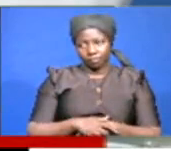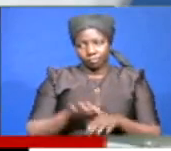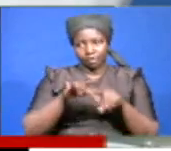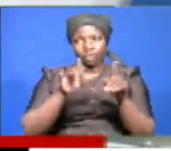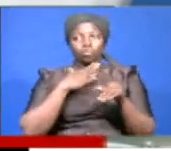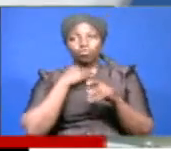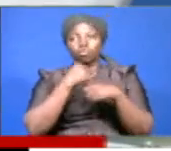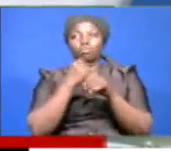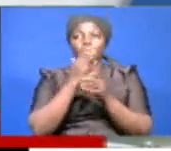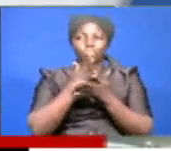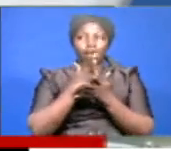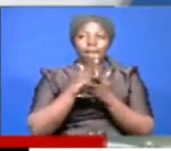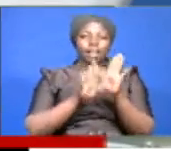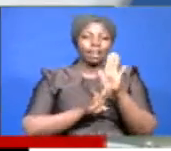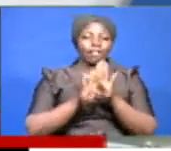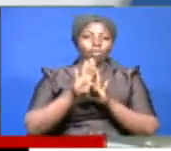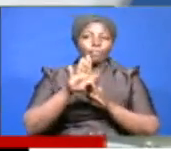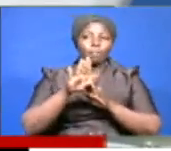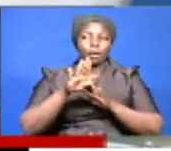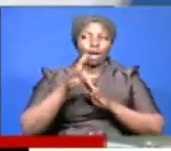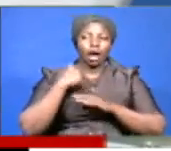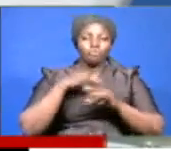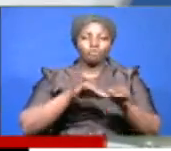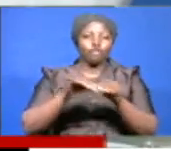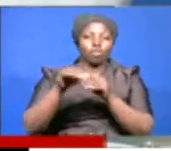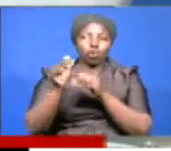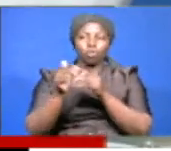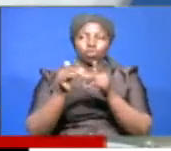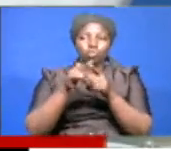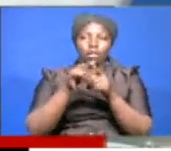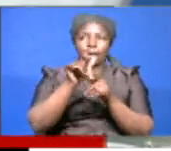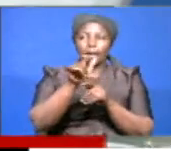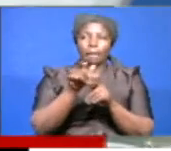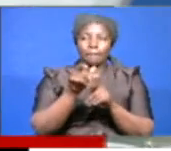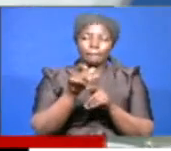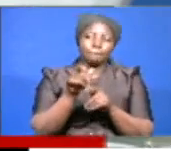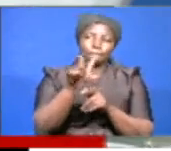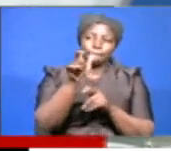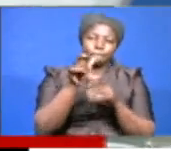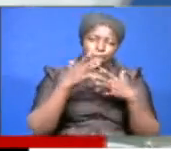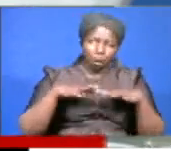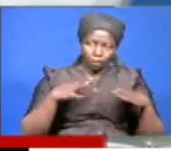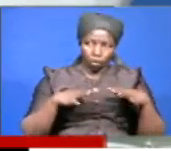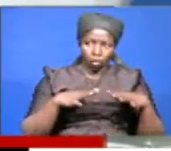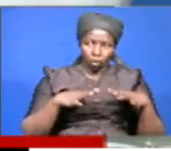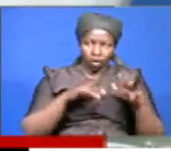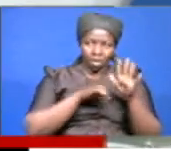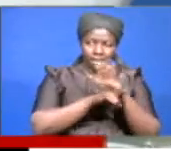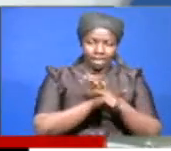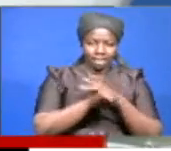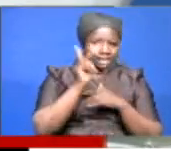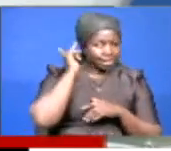maendeleo imeenda karibu na mlango wa mwananchi. Mm-hmm. Angalia saa hii Kisii tuko na constituents 9, governor moja. Kuna